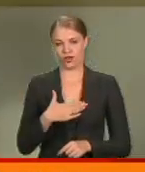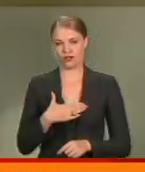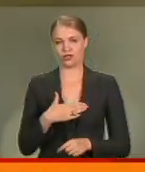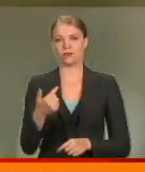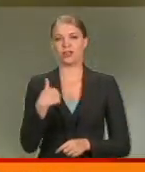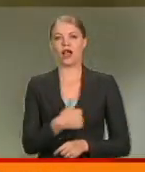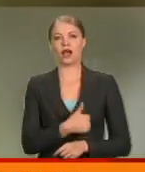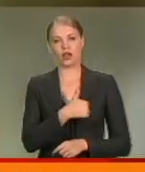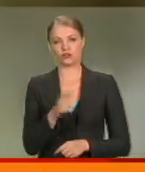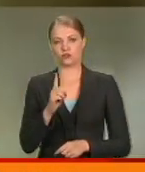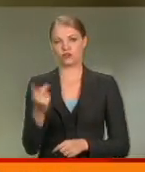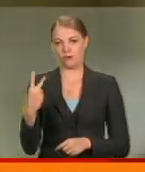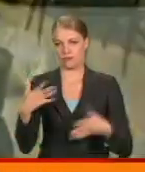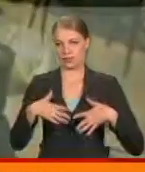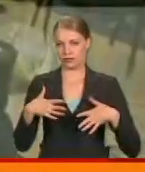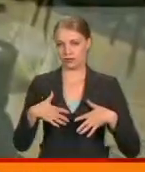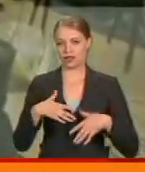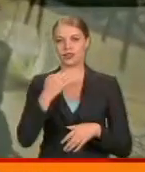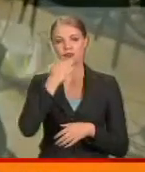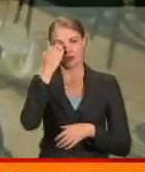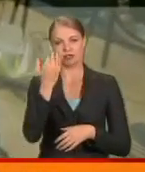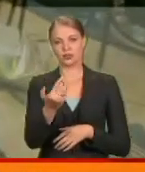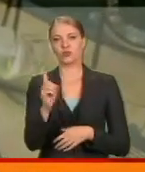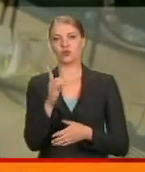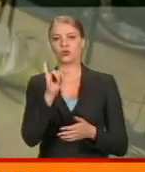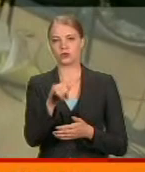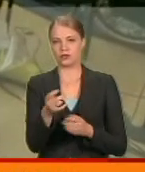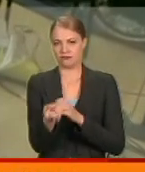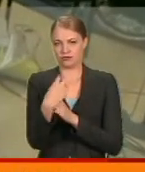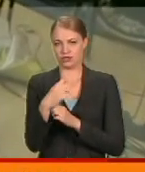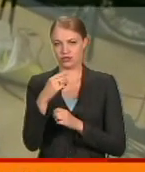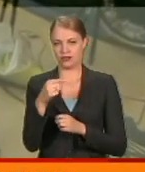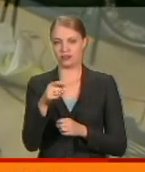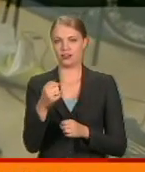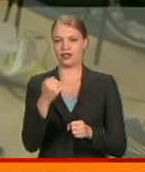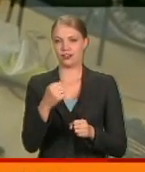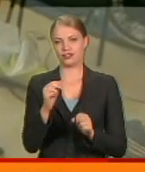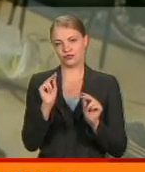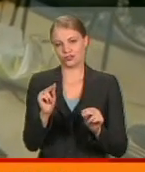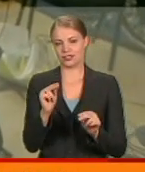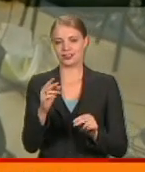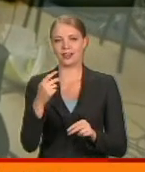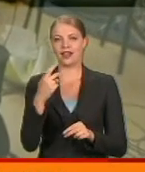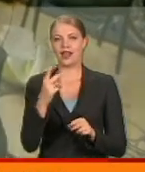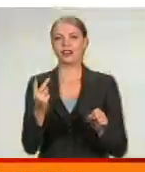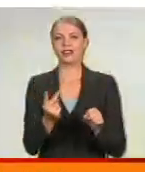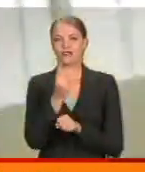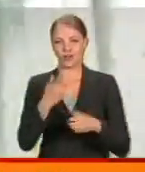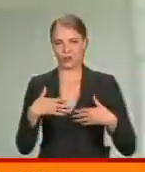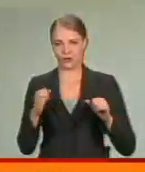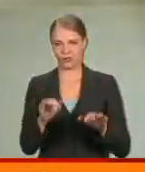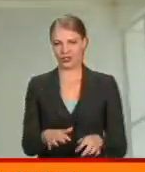Спасибо большое. Я горжусь то, что мы крымчанки. Спасибо тебе, потому что на следующий день я пришла в зал и работала, ну честно, с двойной